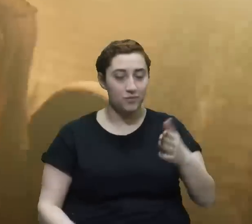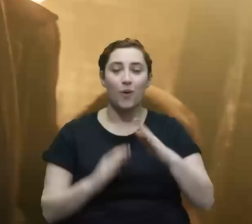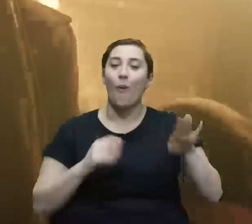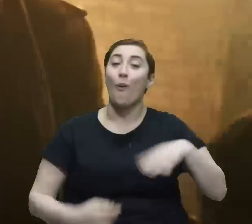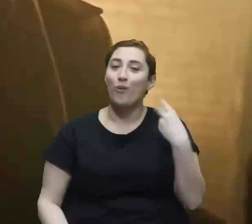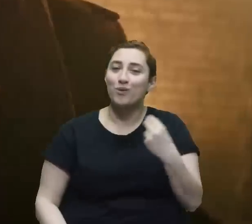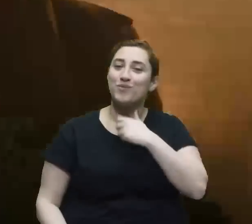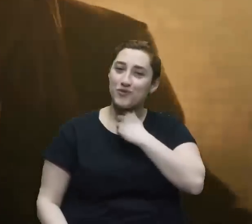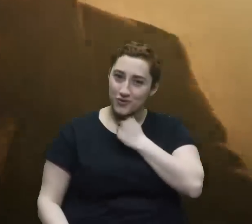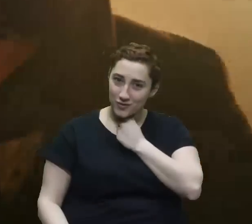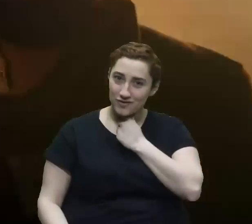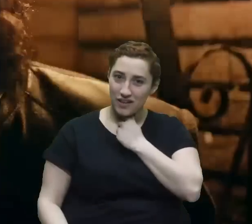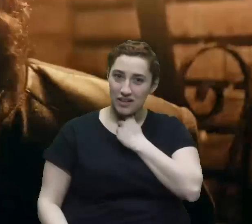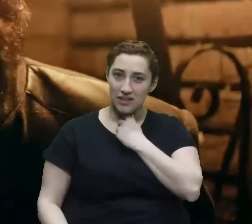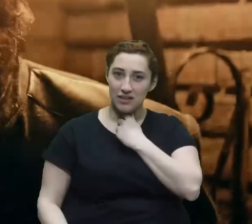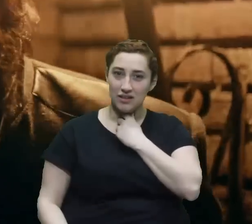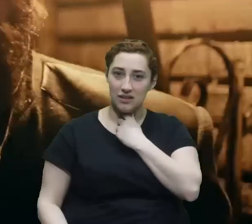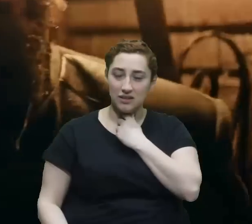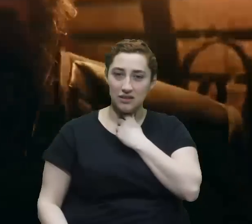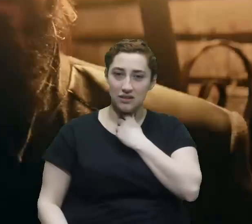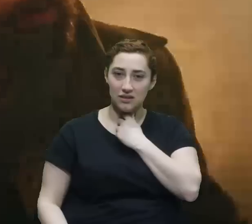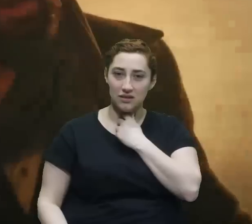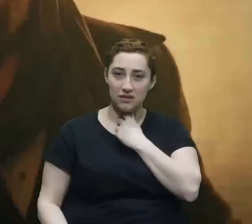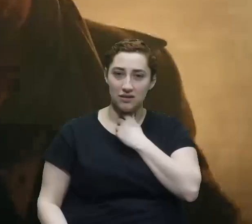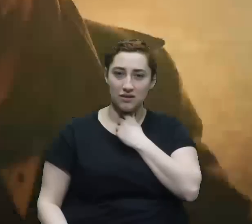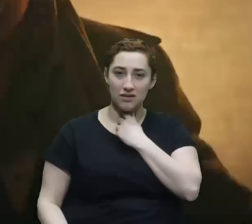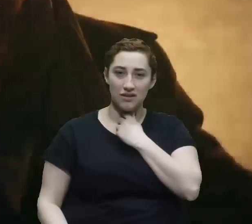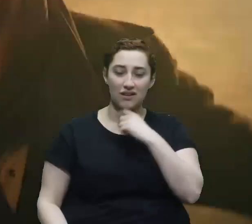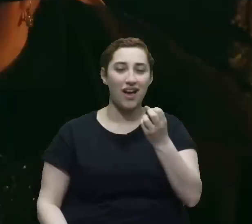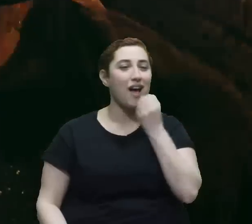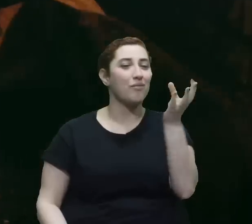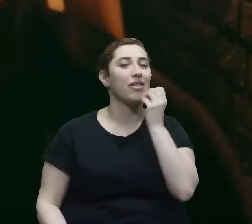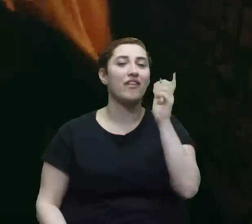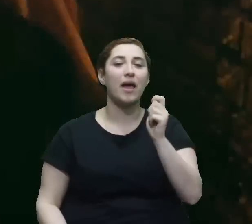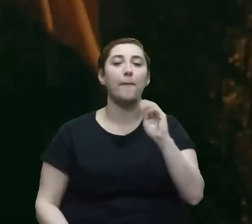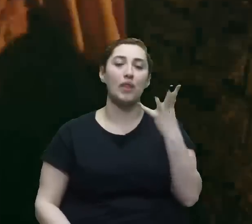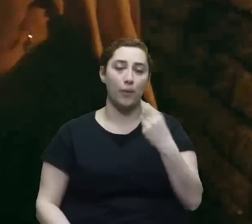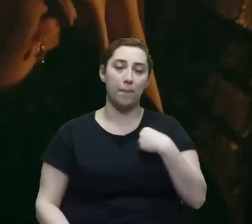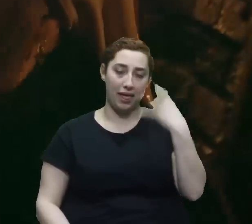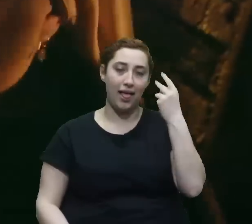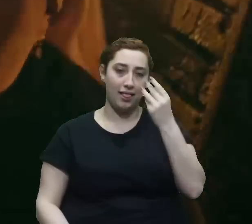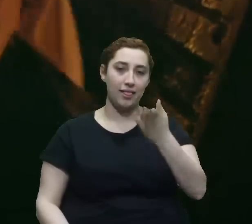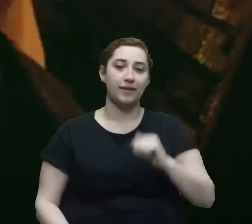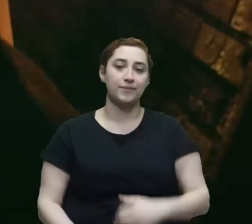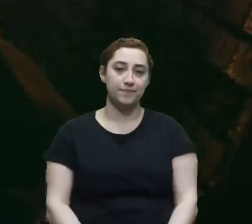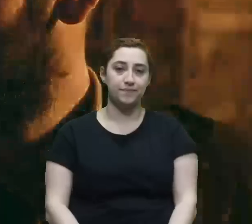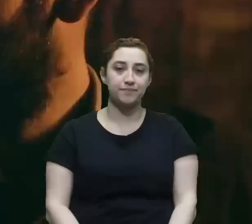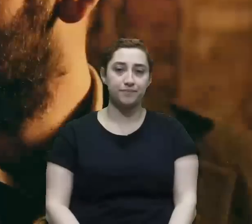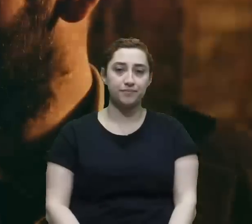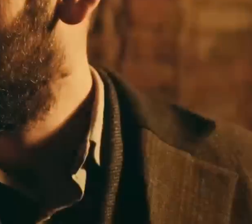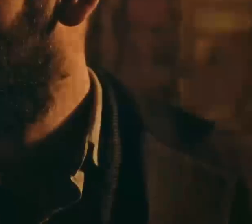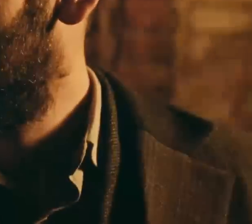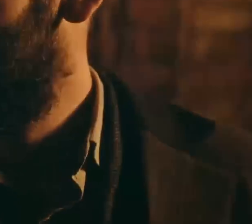bağlı. Oğlum ne olursun. Ali'nin yanına geldiler. Karşı tarafa haberlerin nasıl uçtuğu belli oldu. Semiha'nın